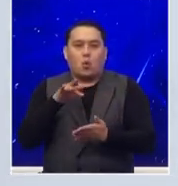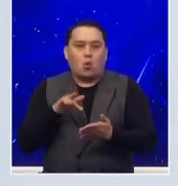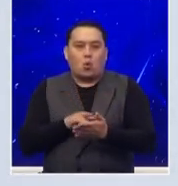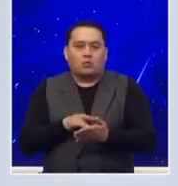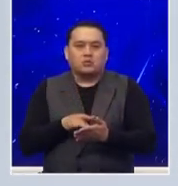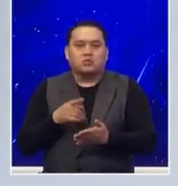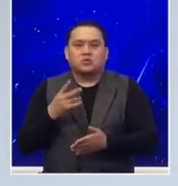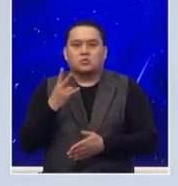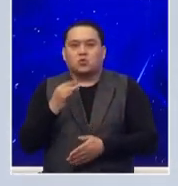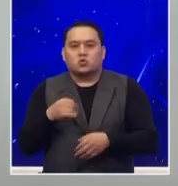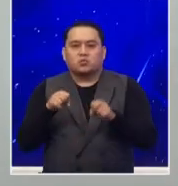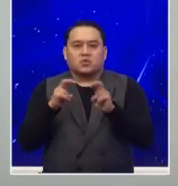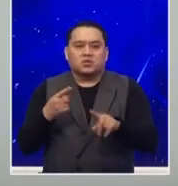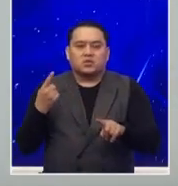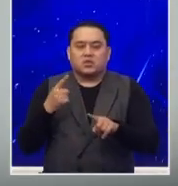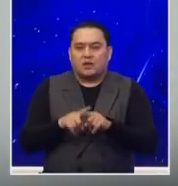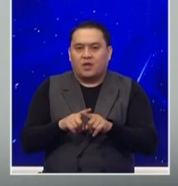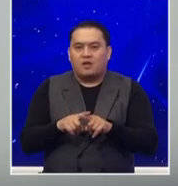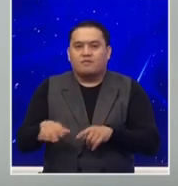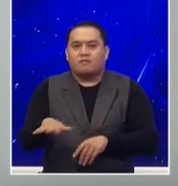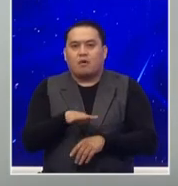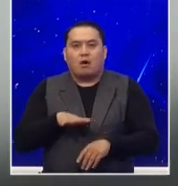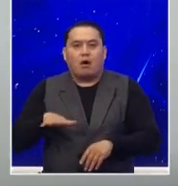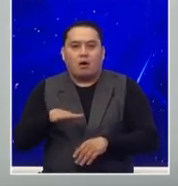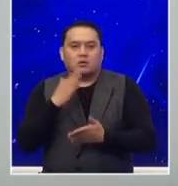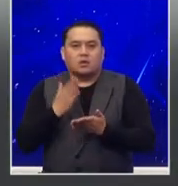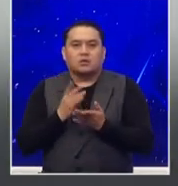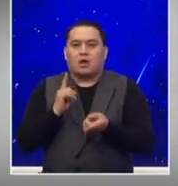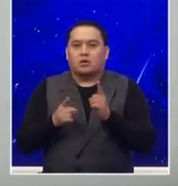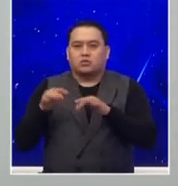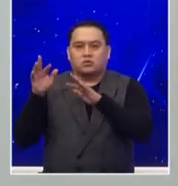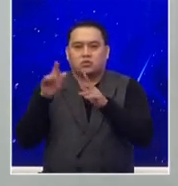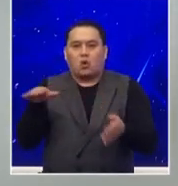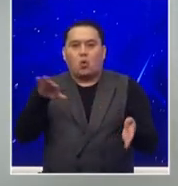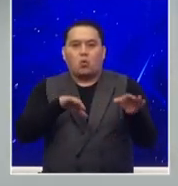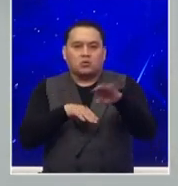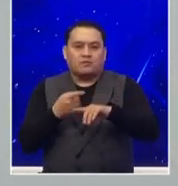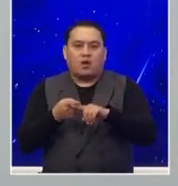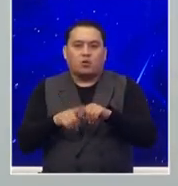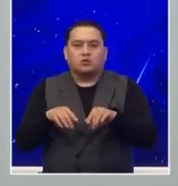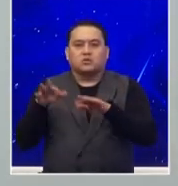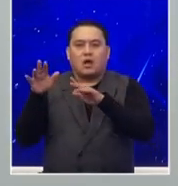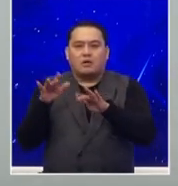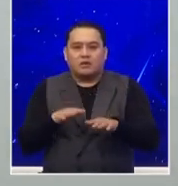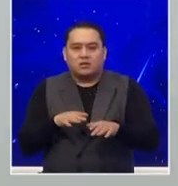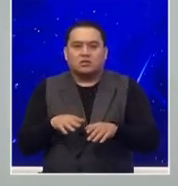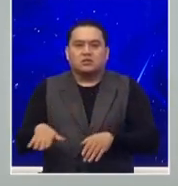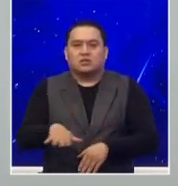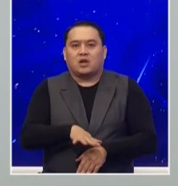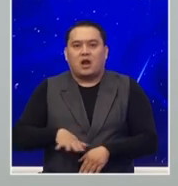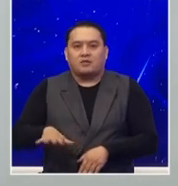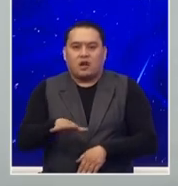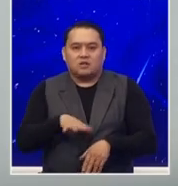почти 1500 единиц техники. Во дворах и скверах появились настоящие снежные горки. Снегом засыпало и сочинский